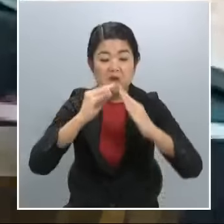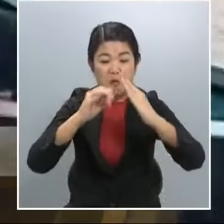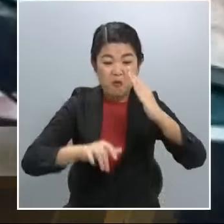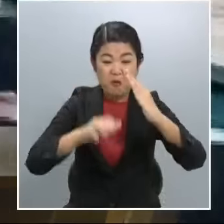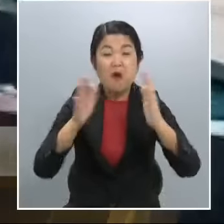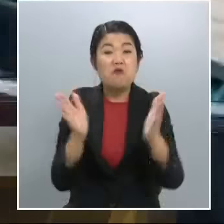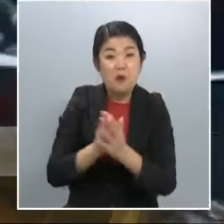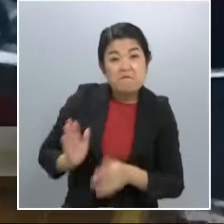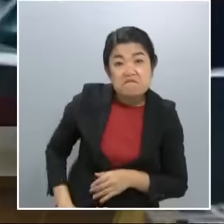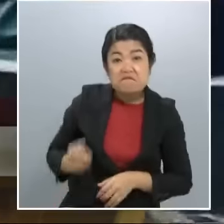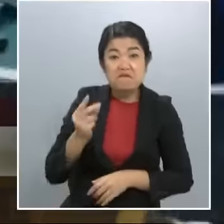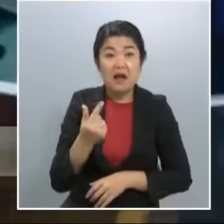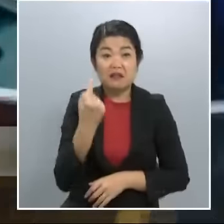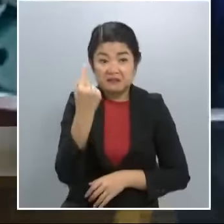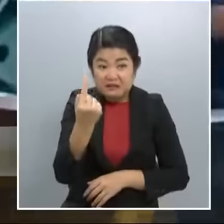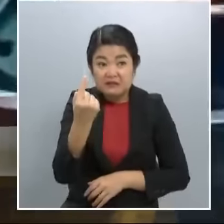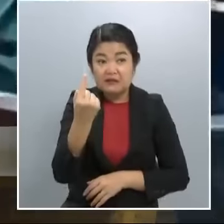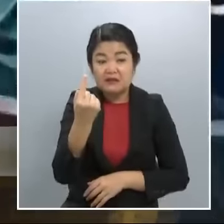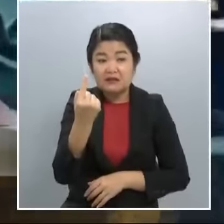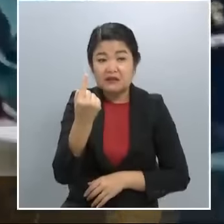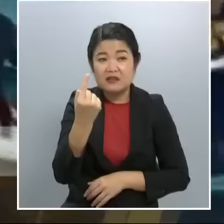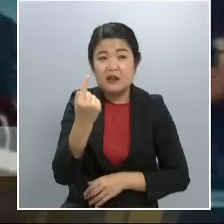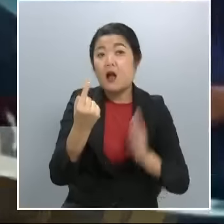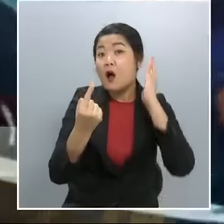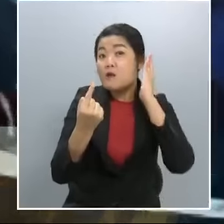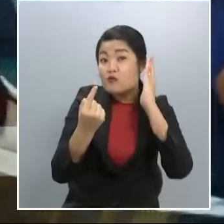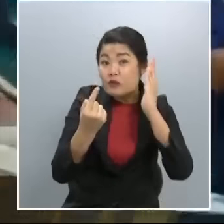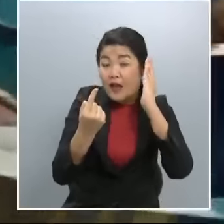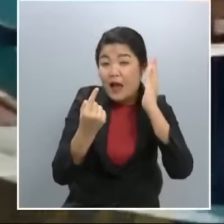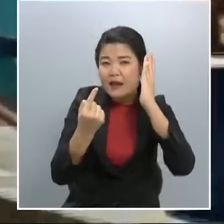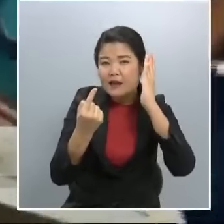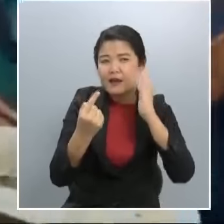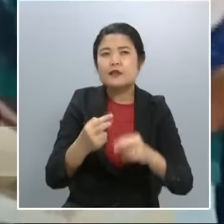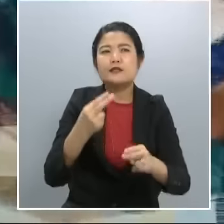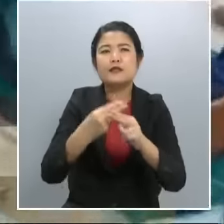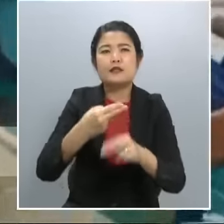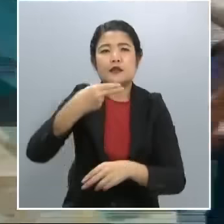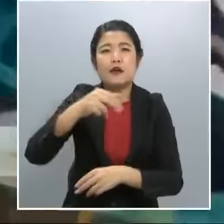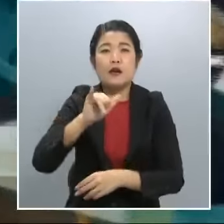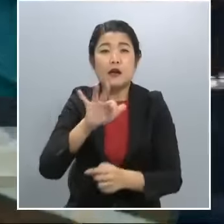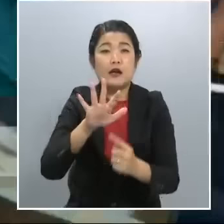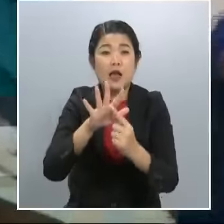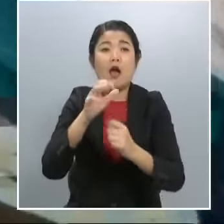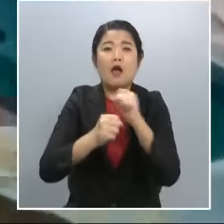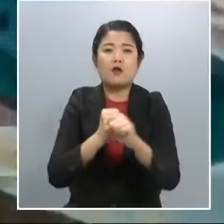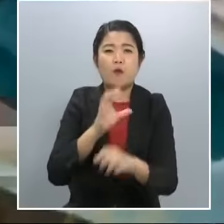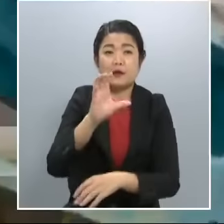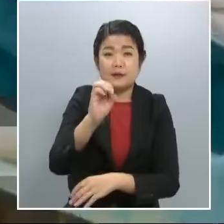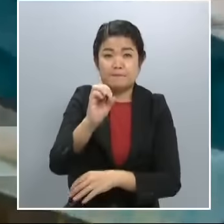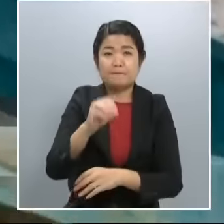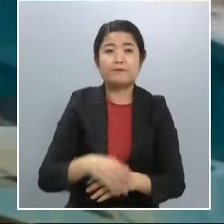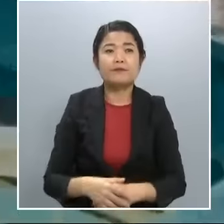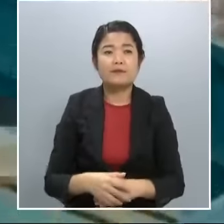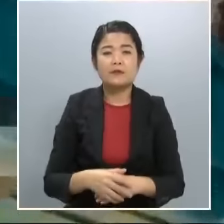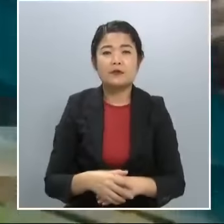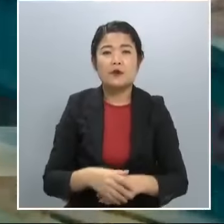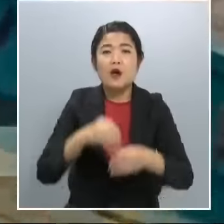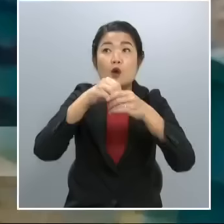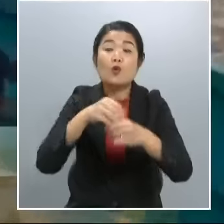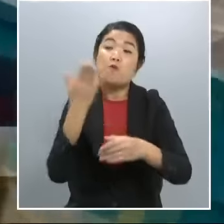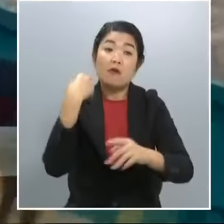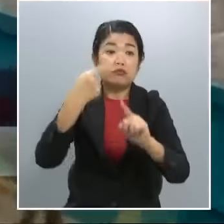อยู่ด้วยกันตรงเกาะกลางน้ำอ่าชายคนนี้เป็นชาวไทยใหญ่ชื่อนายหยาอายุ 50ปีคเขาติดอยู่ตั้งแต่ 20